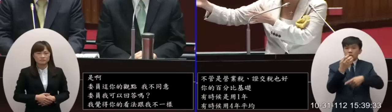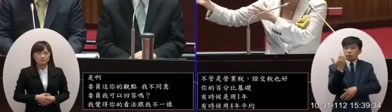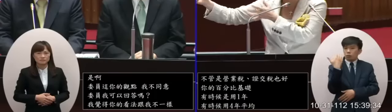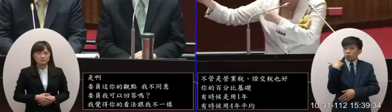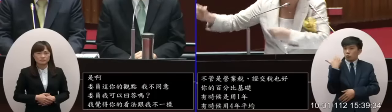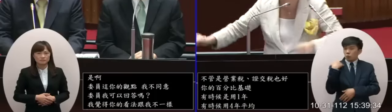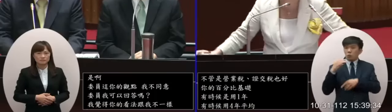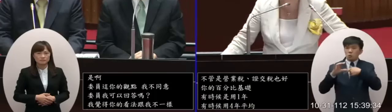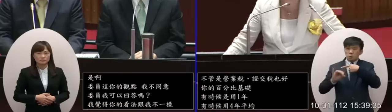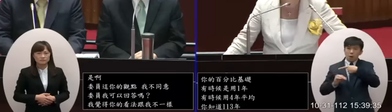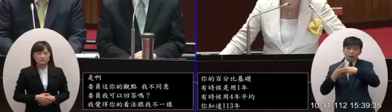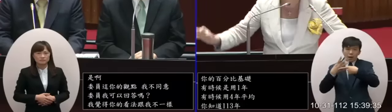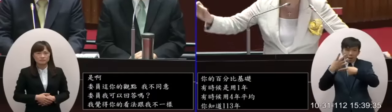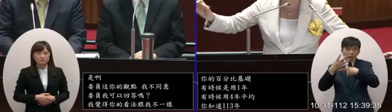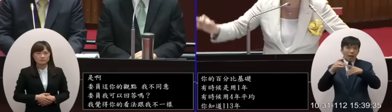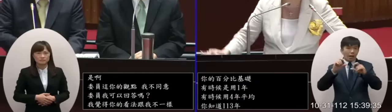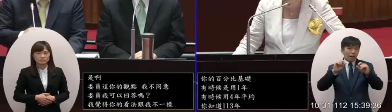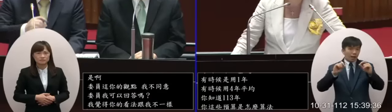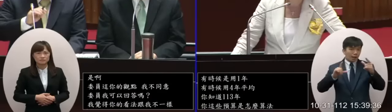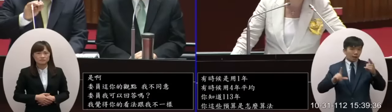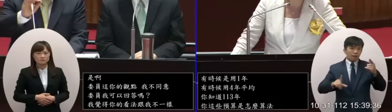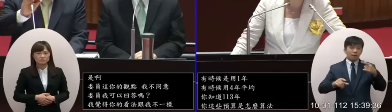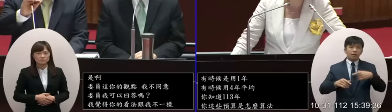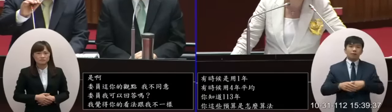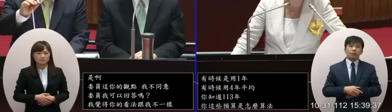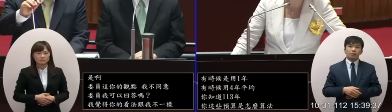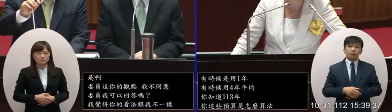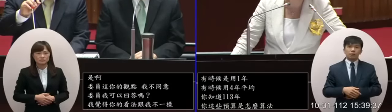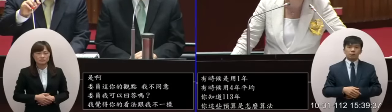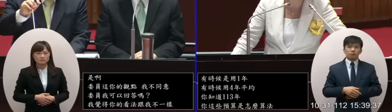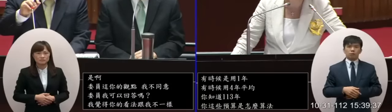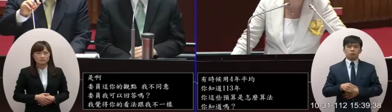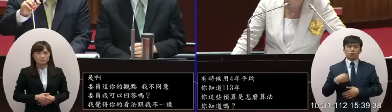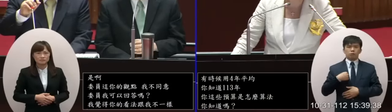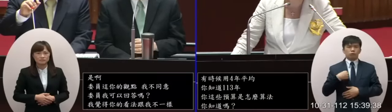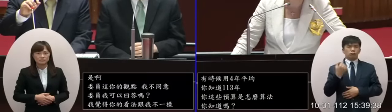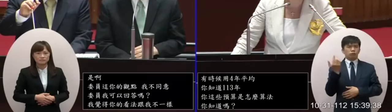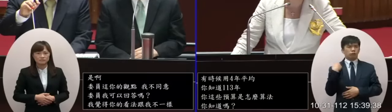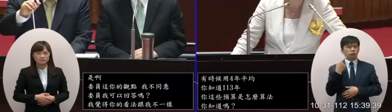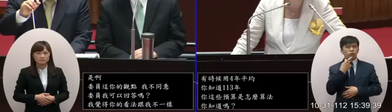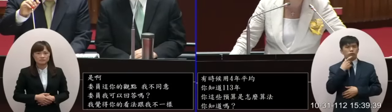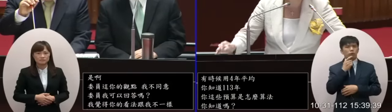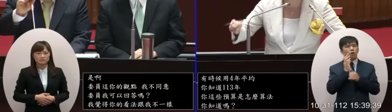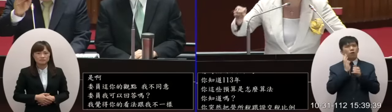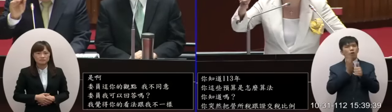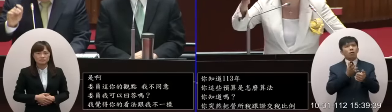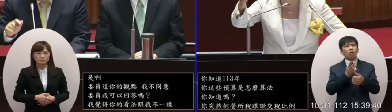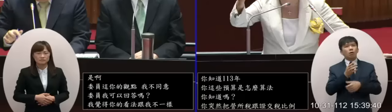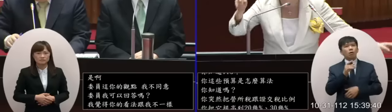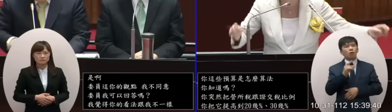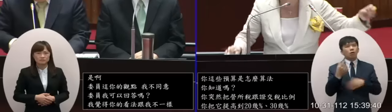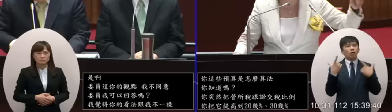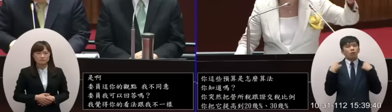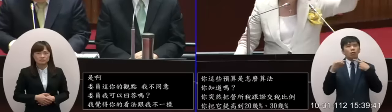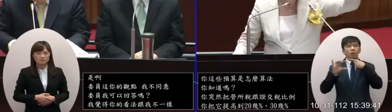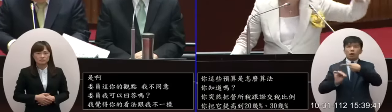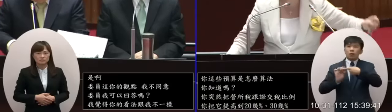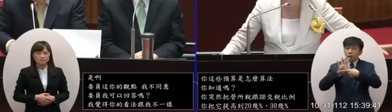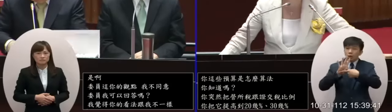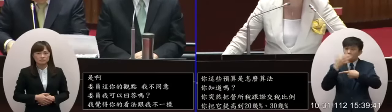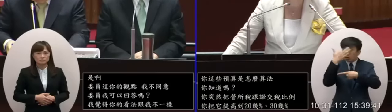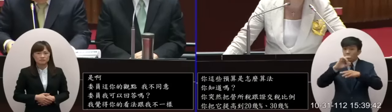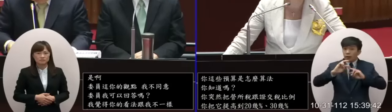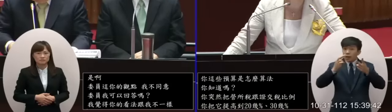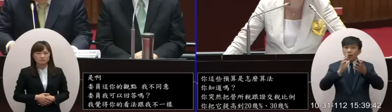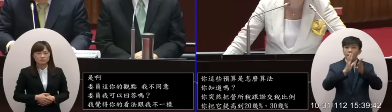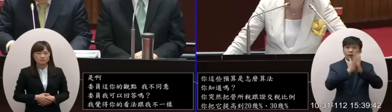来的是4%多哦，平4%。那我就曾经问过，我说，哎，你这个怎么会从4%多突然